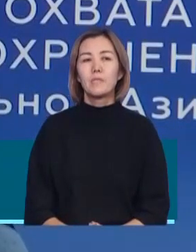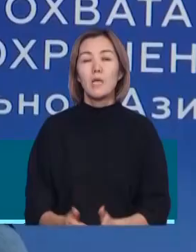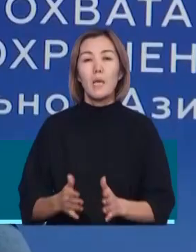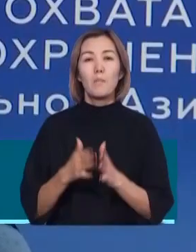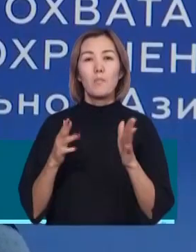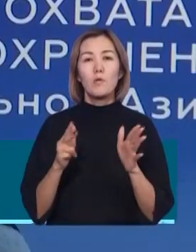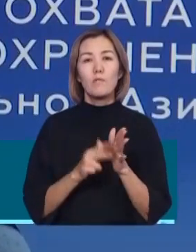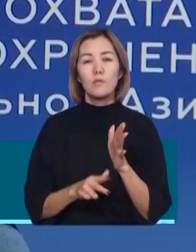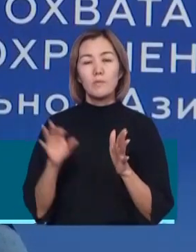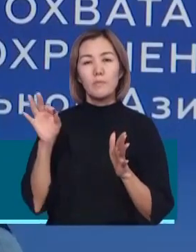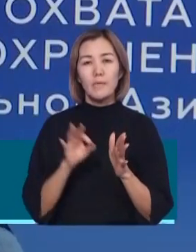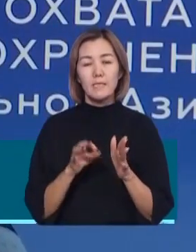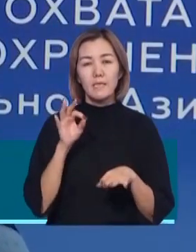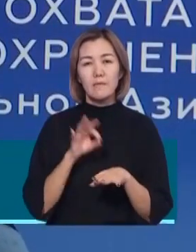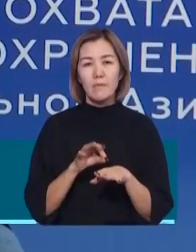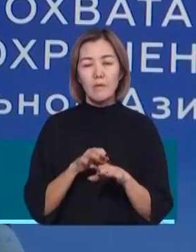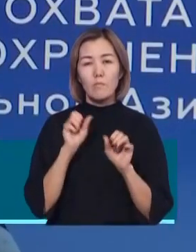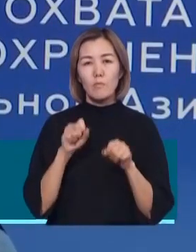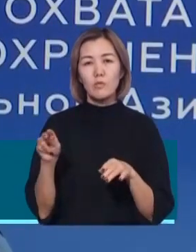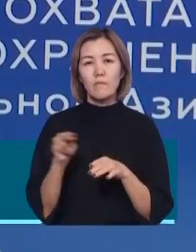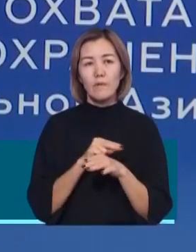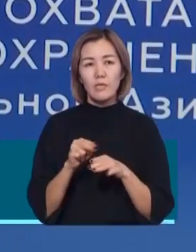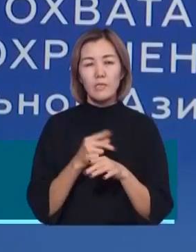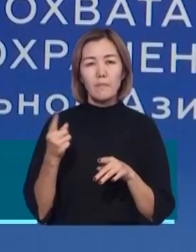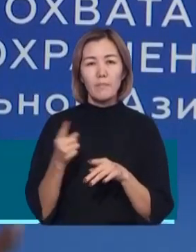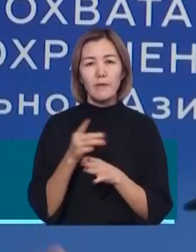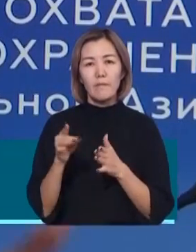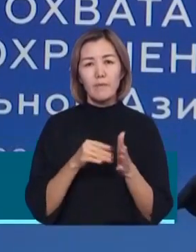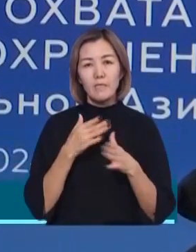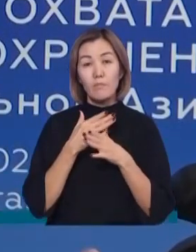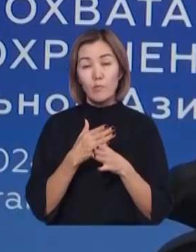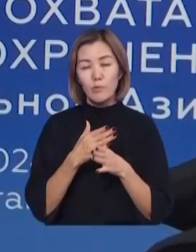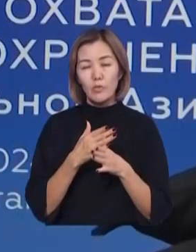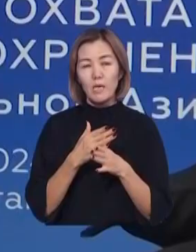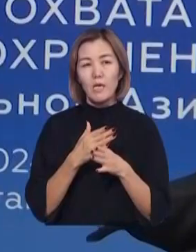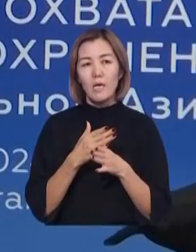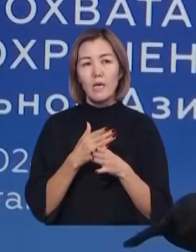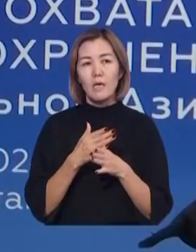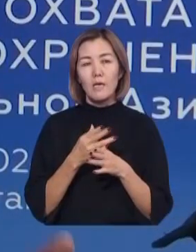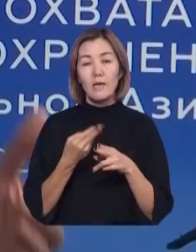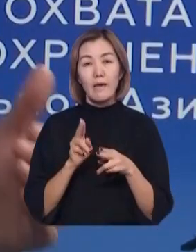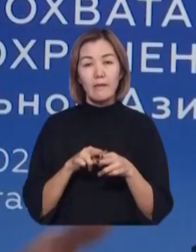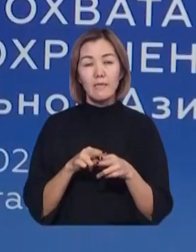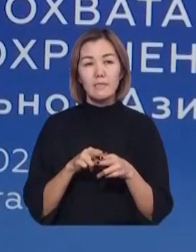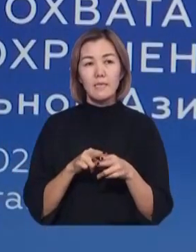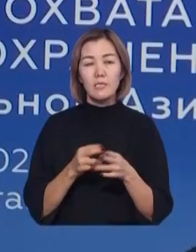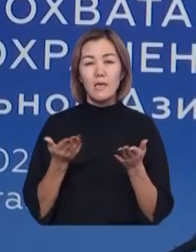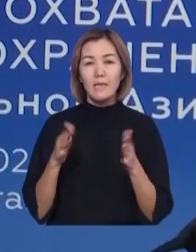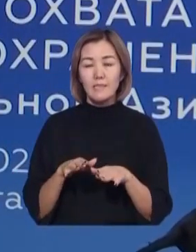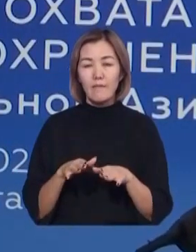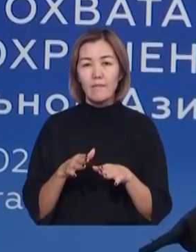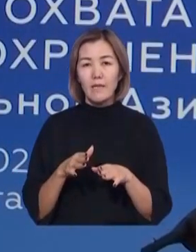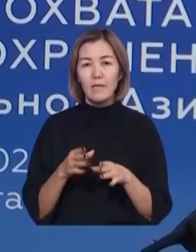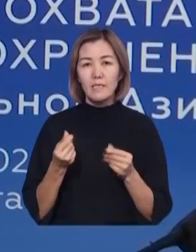более 80% заболеваний можно вылечить в ходе первой медико-санитарной помощи а это значит что основная часть